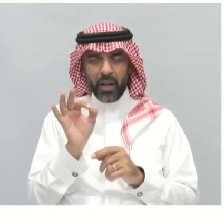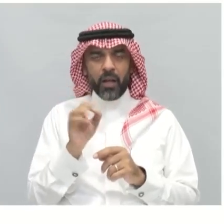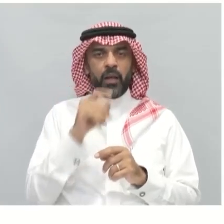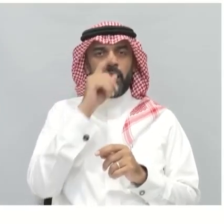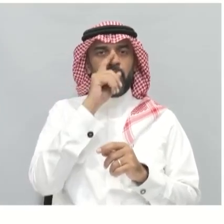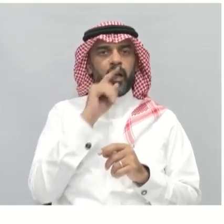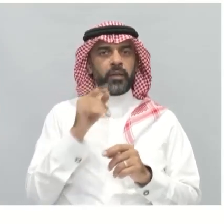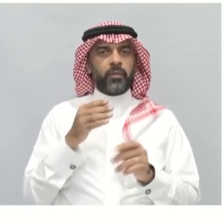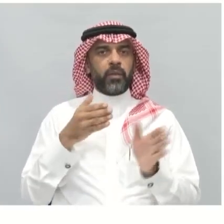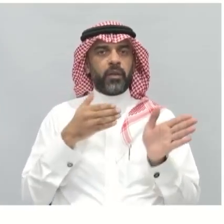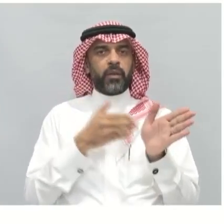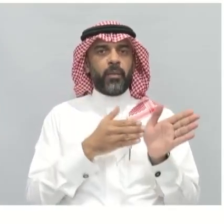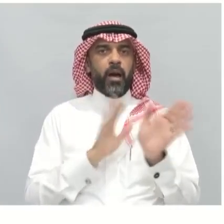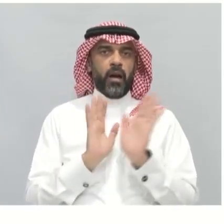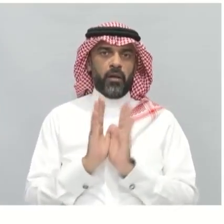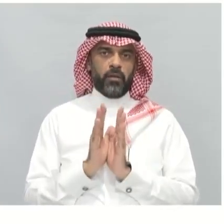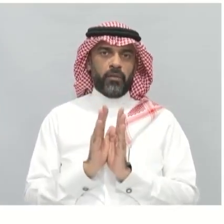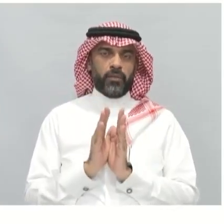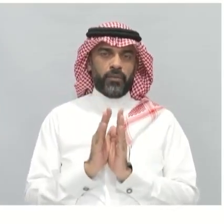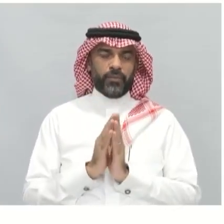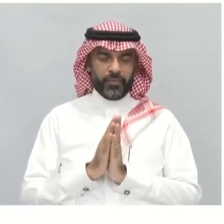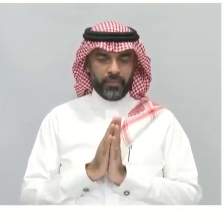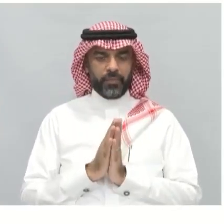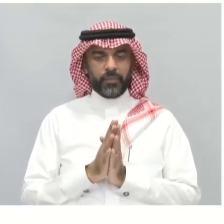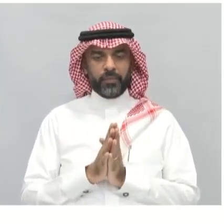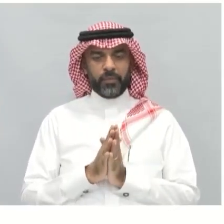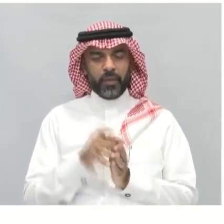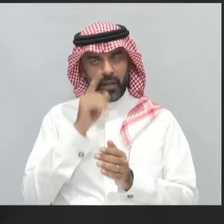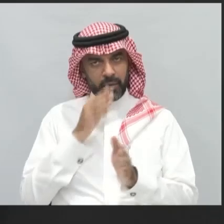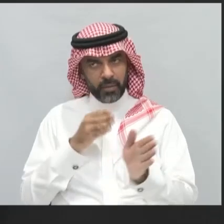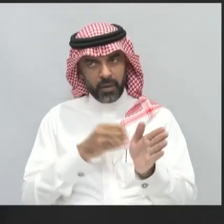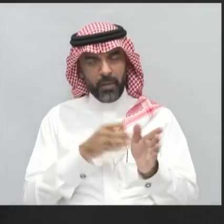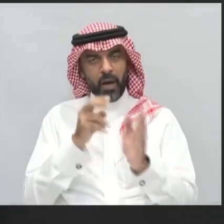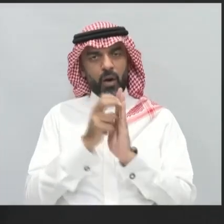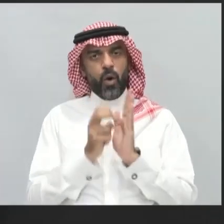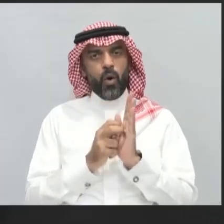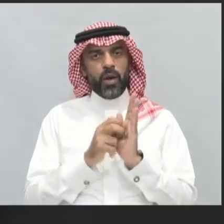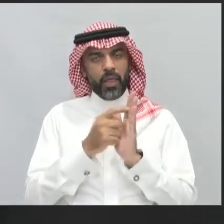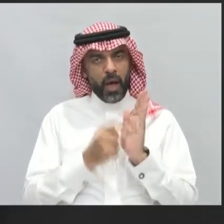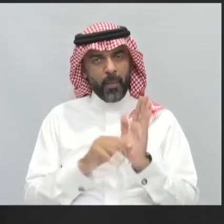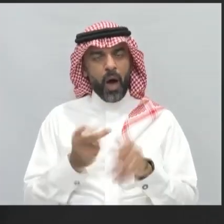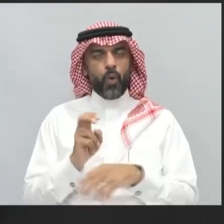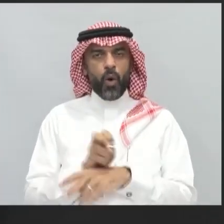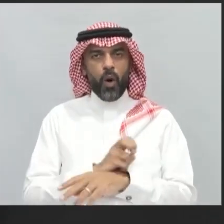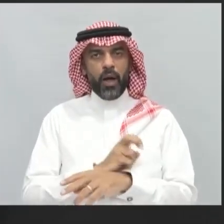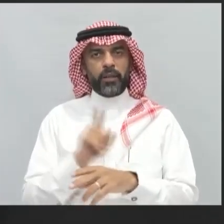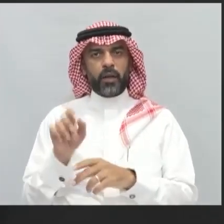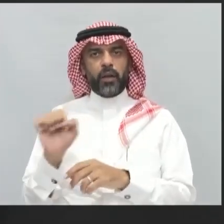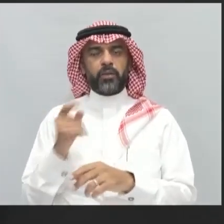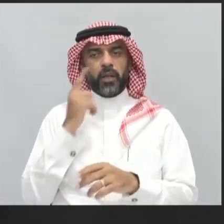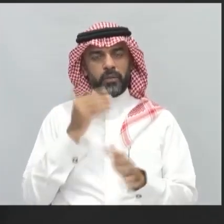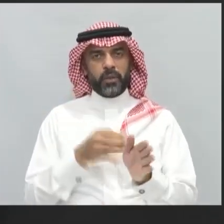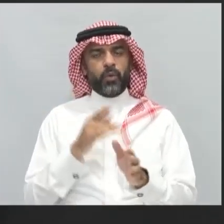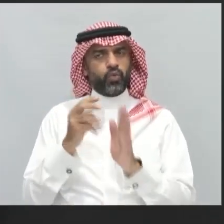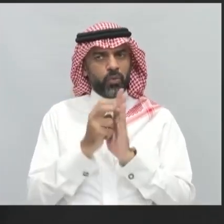و نحتكم اليها نطبقها اثناء كتابه كلمات مشابهه للكلمات السابقه سنتعلم تلك المعايير